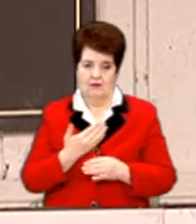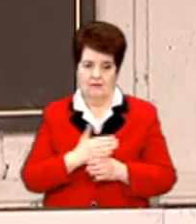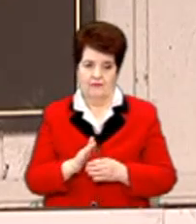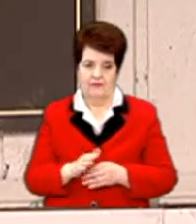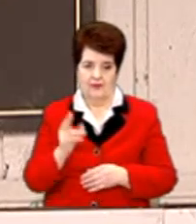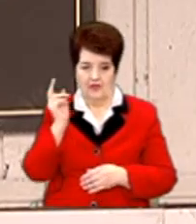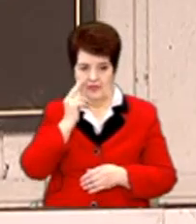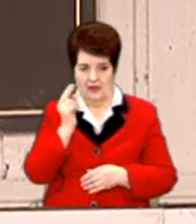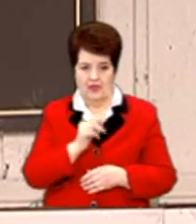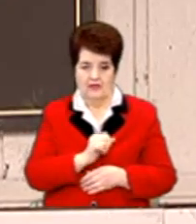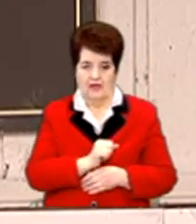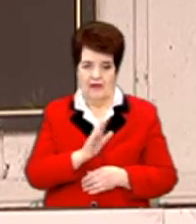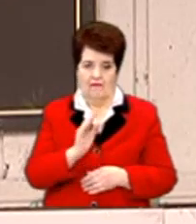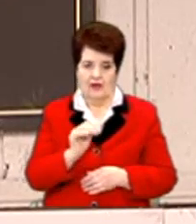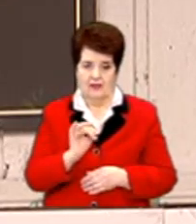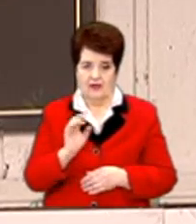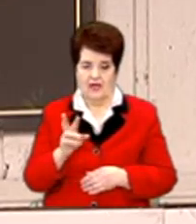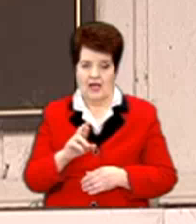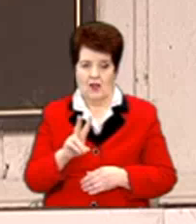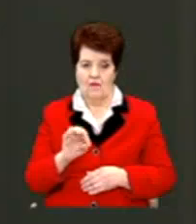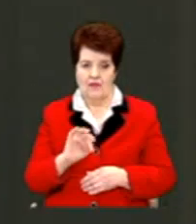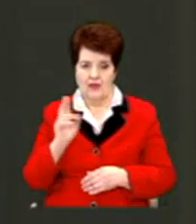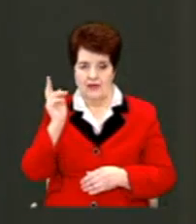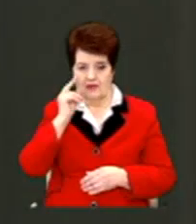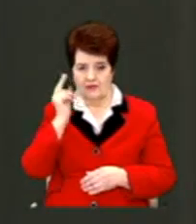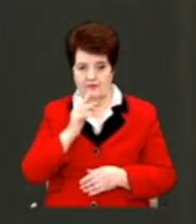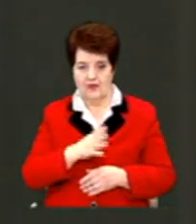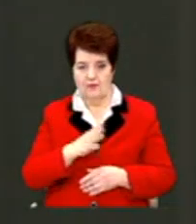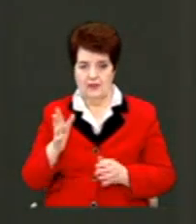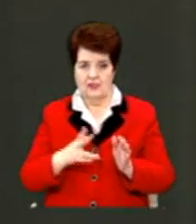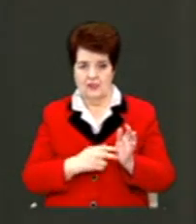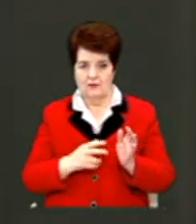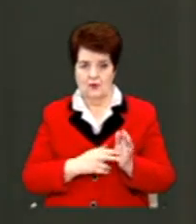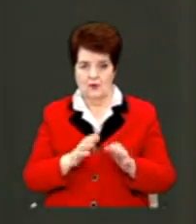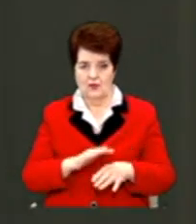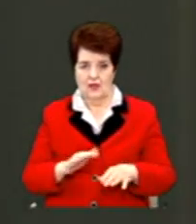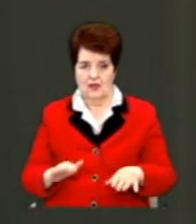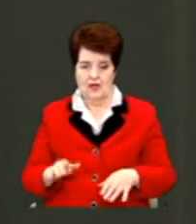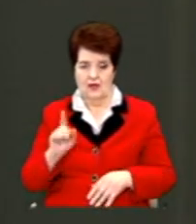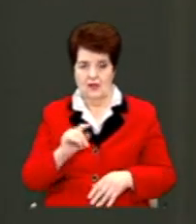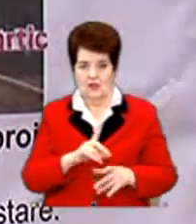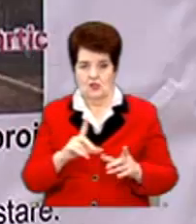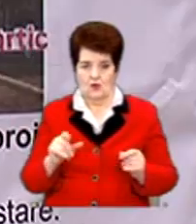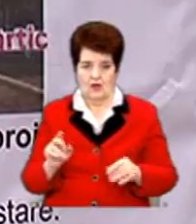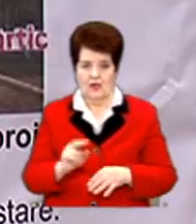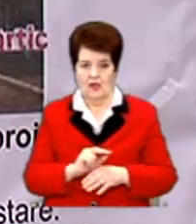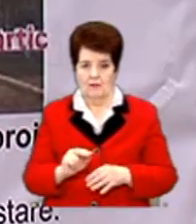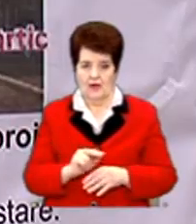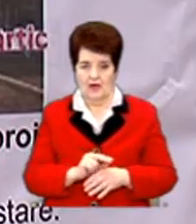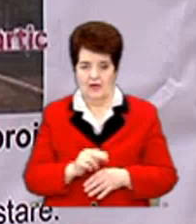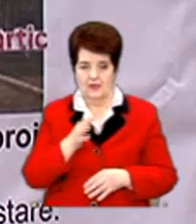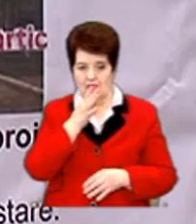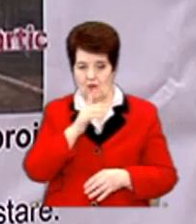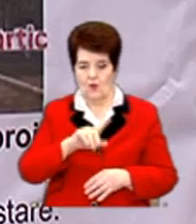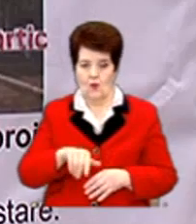În liceul Andrei Vartic din orașul Ialoveni își fac studiile peste 700 de elevi. După ce școala a intrat în reparație, orele